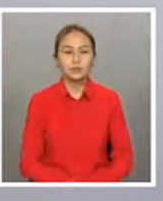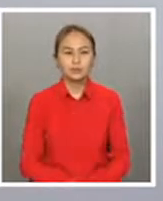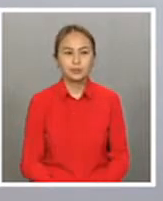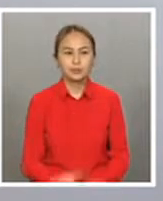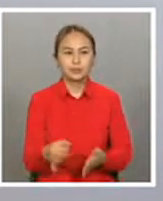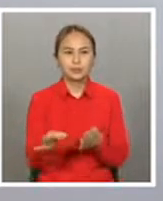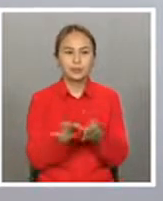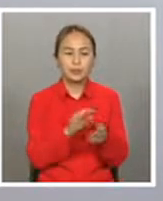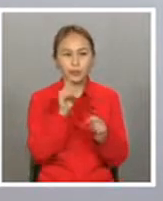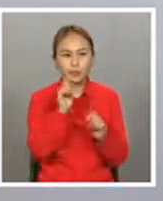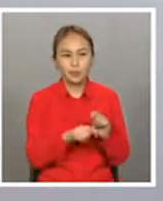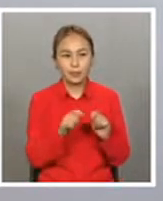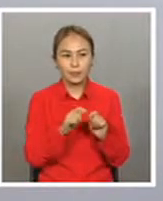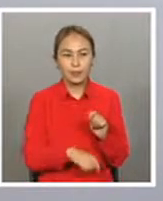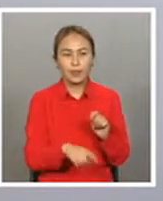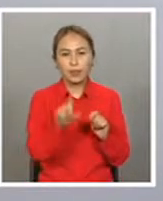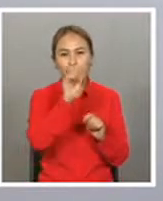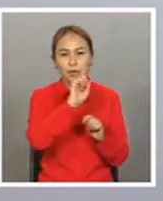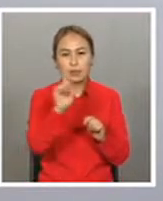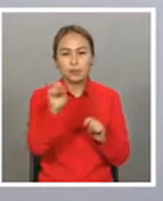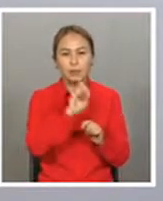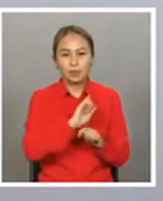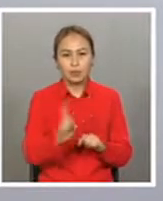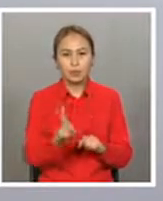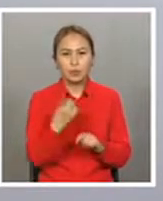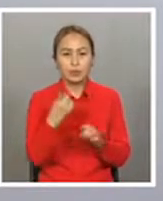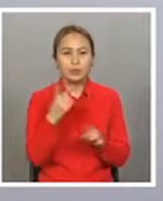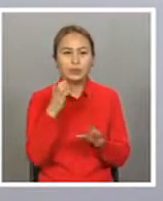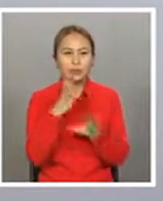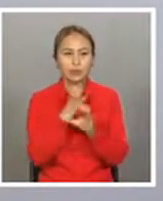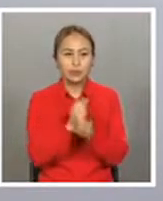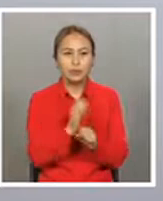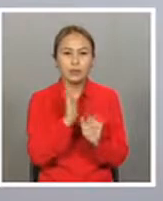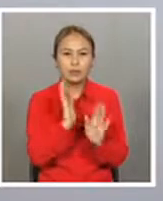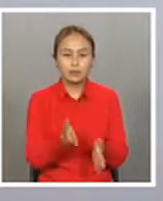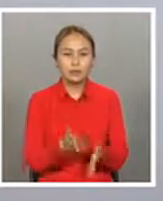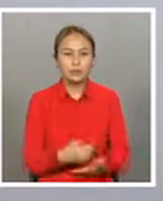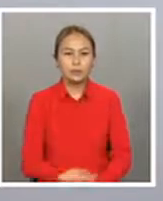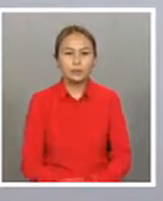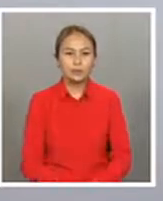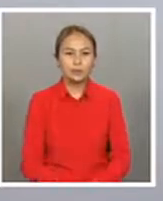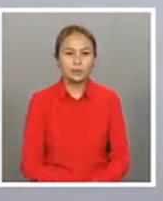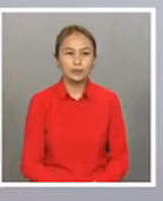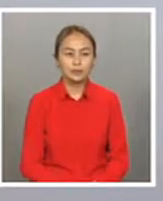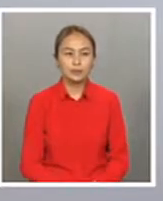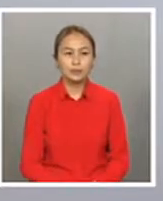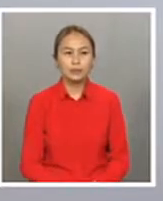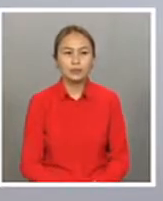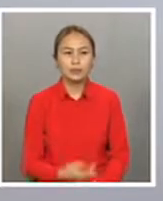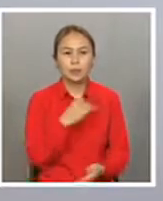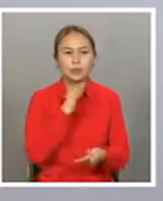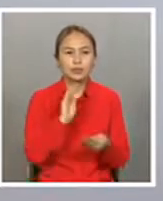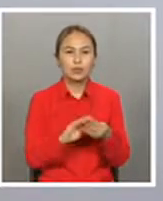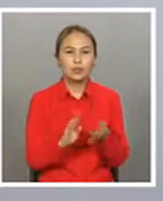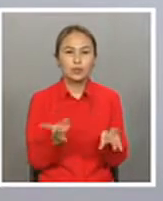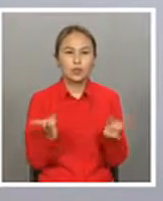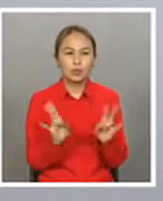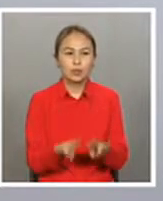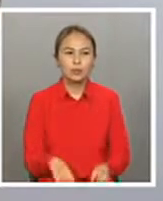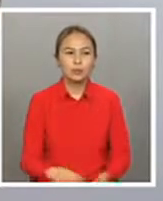Бірден тексереміз, алымы да бөлімі де бір санға қысқарама. Қысқармайды. Демек, осы күйінде қалады.